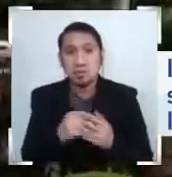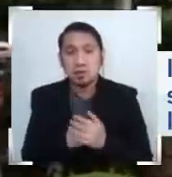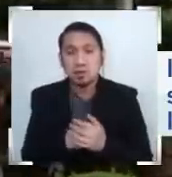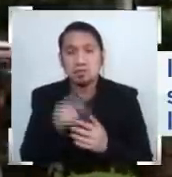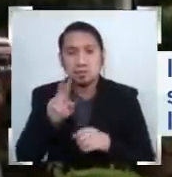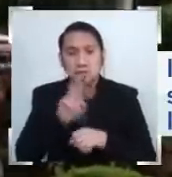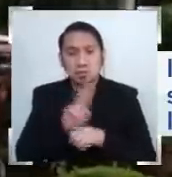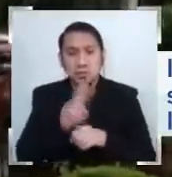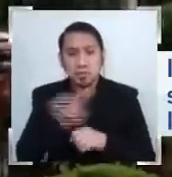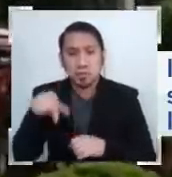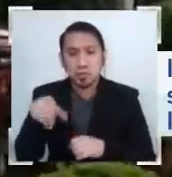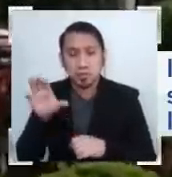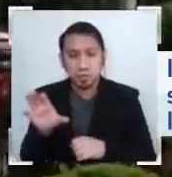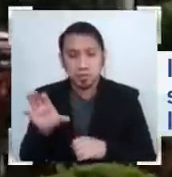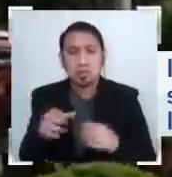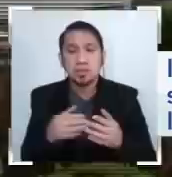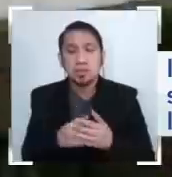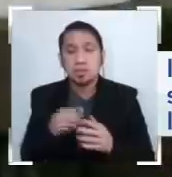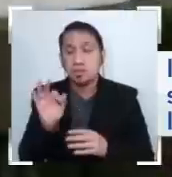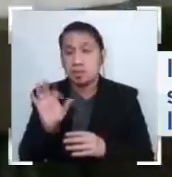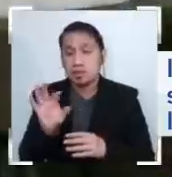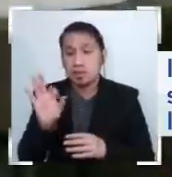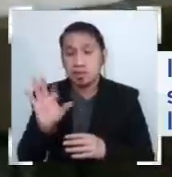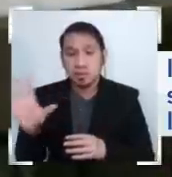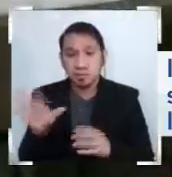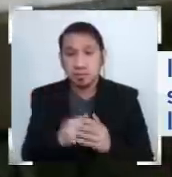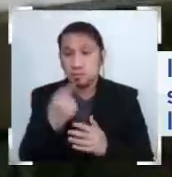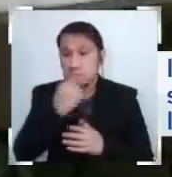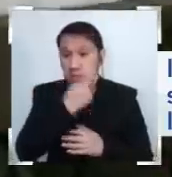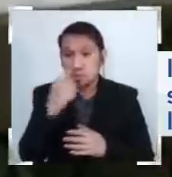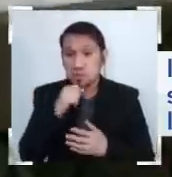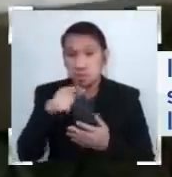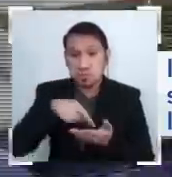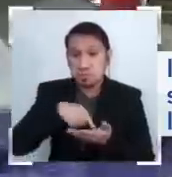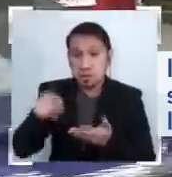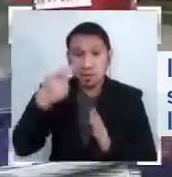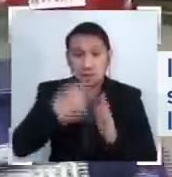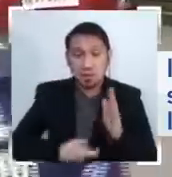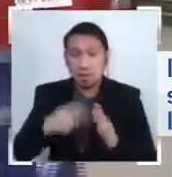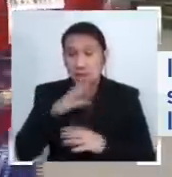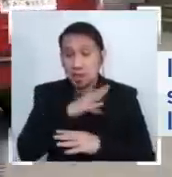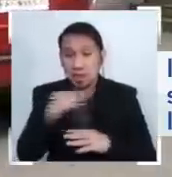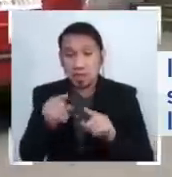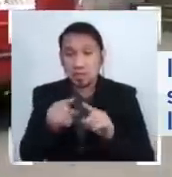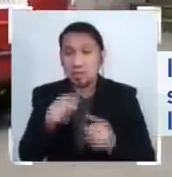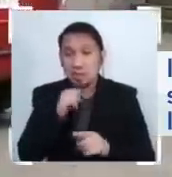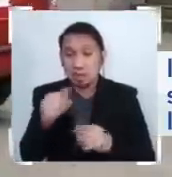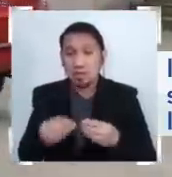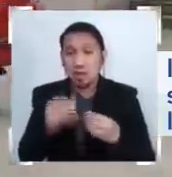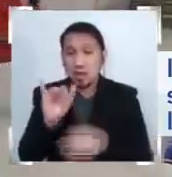Quezon City Regional Trial Court noong 1995 dahil sa hindi pagbabayad ng buwis at pagpa-file ng income tax return noong mga